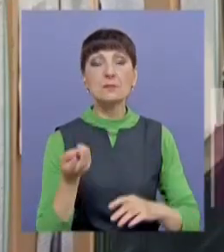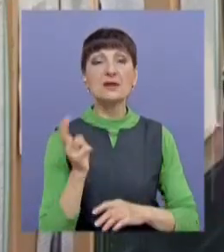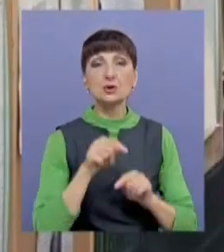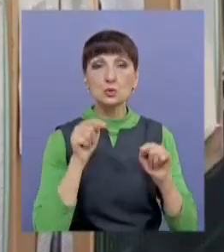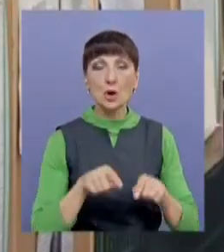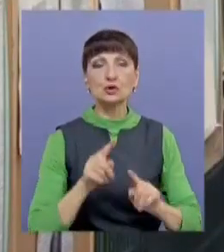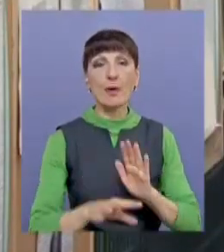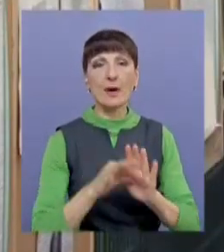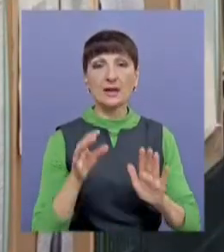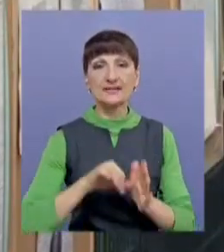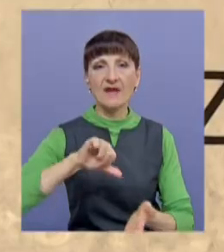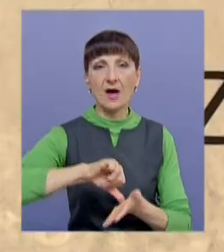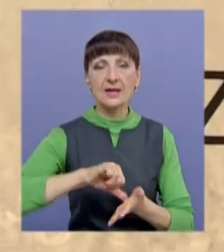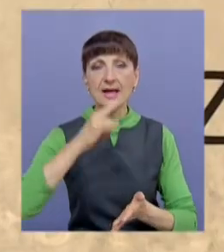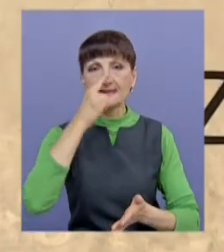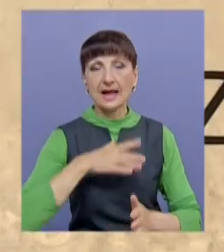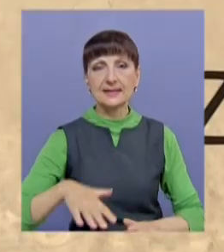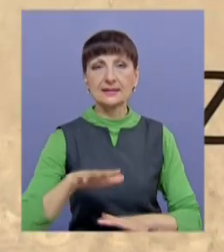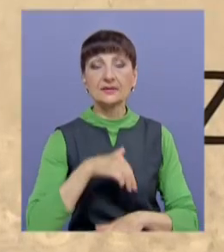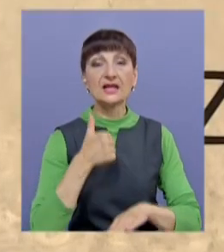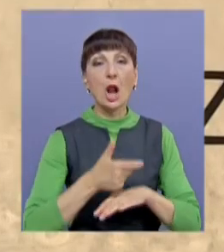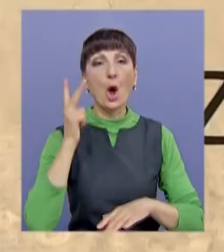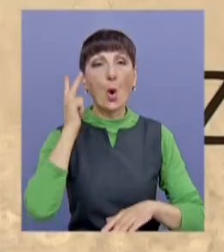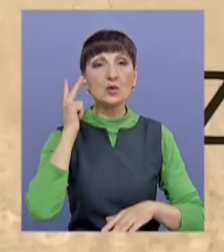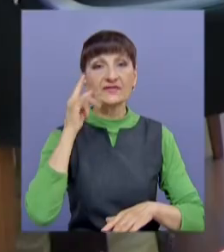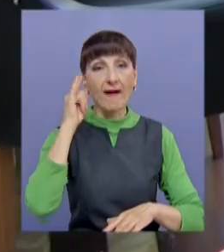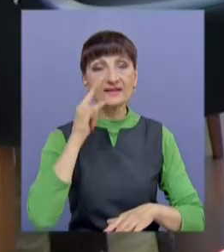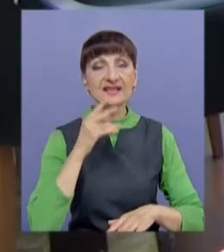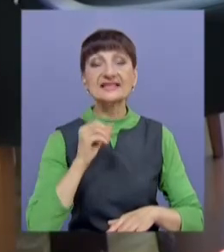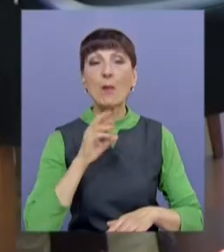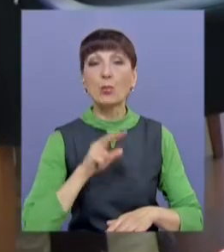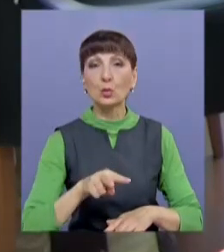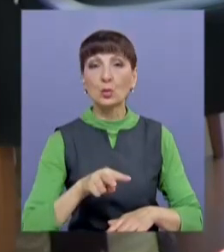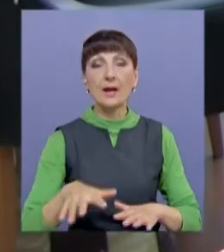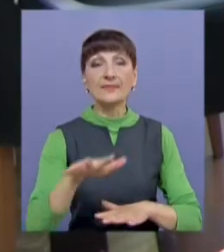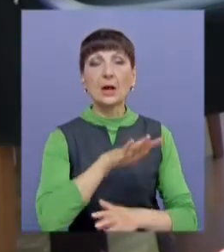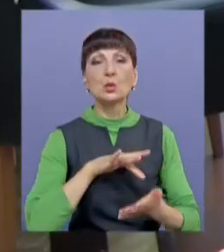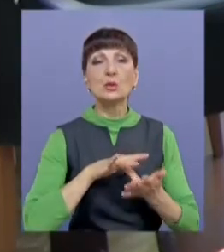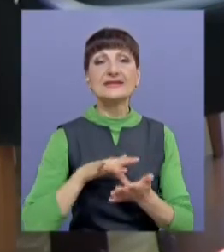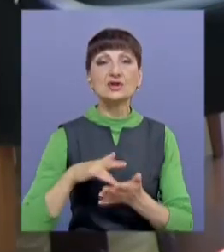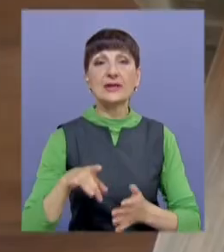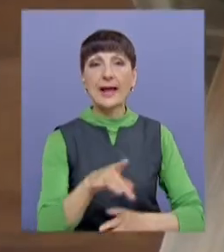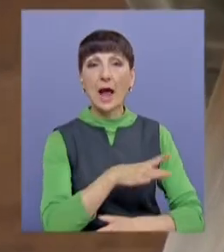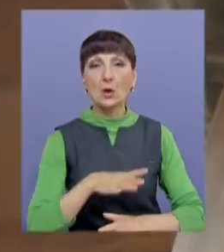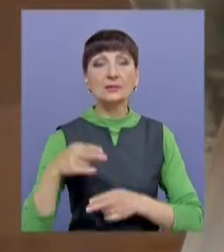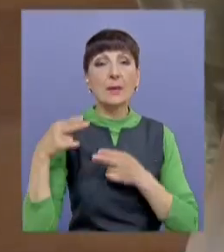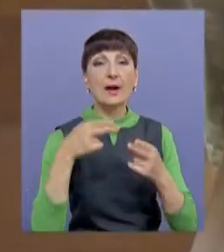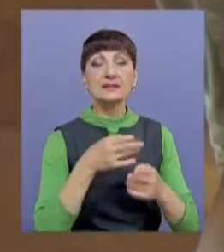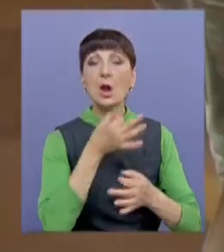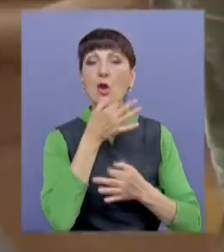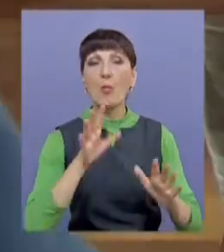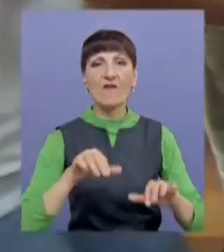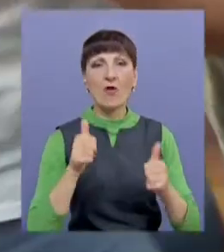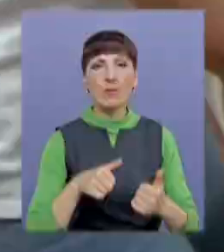чтобы проголосовать за наш Казахстан. Генеральное консульство Казахстана в Стамбуле расположено в одном из туристических районов. Добраться сюда можно на любом